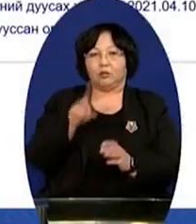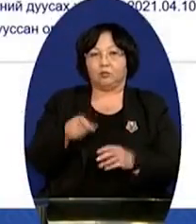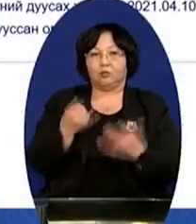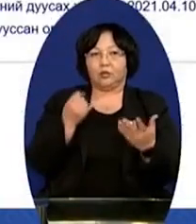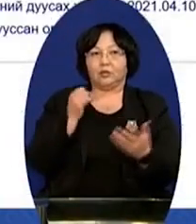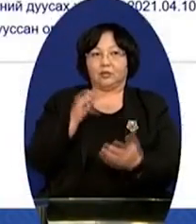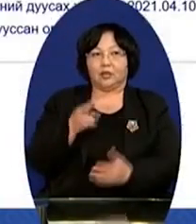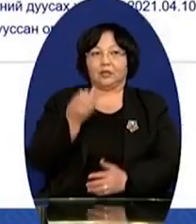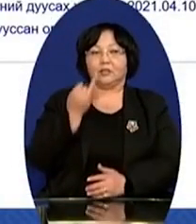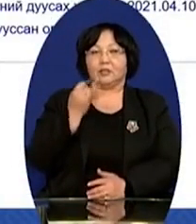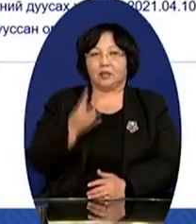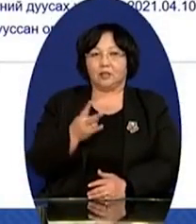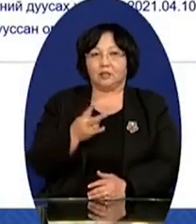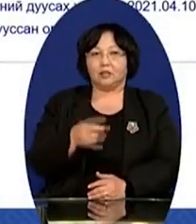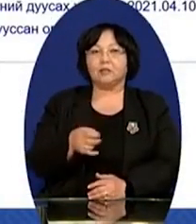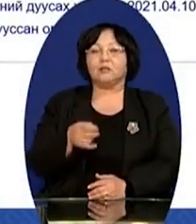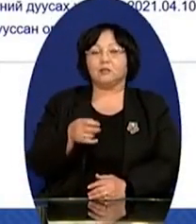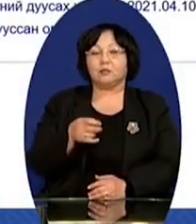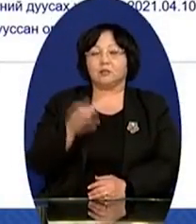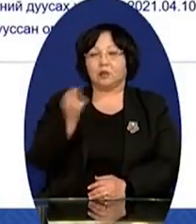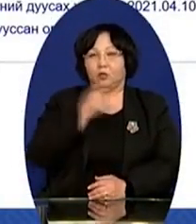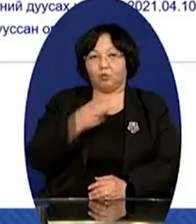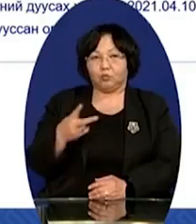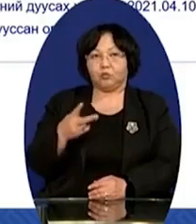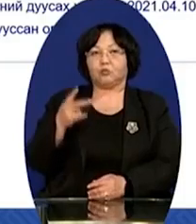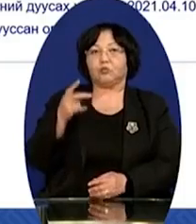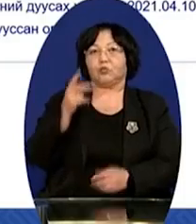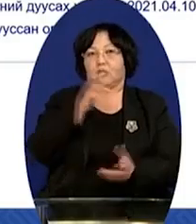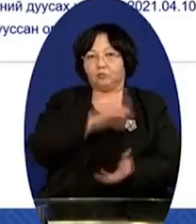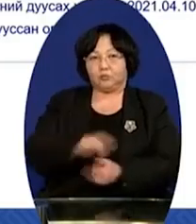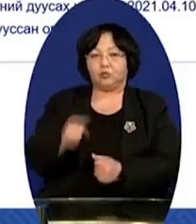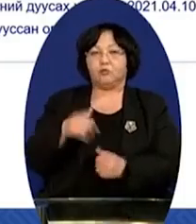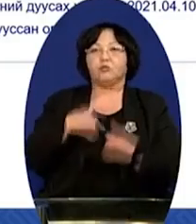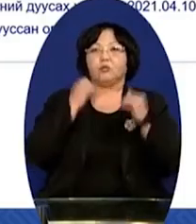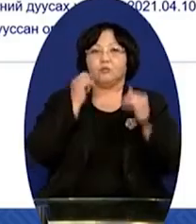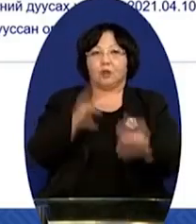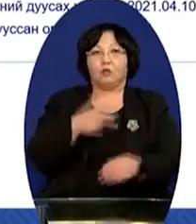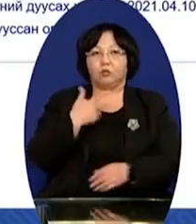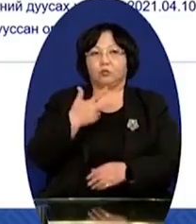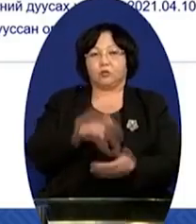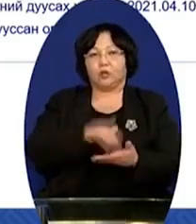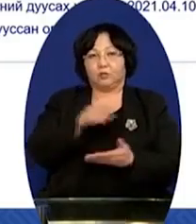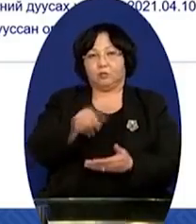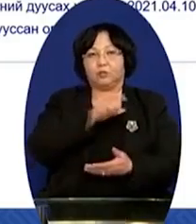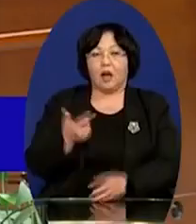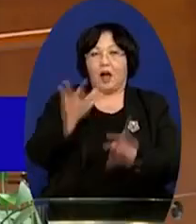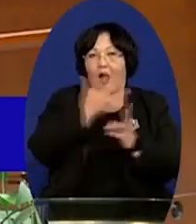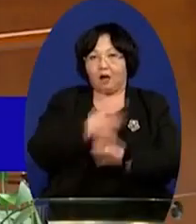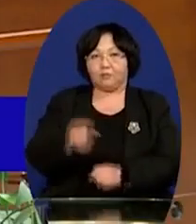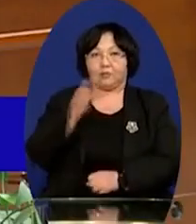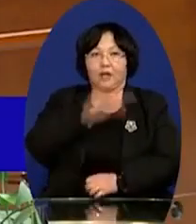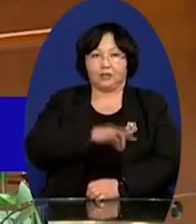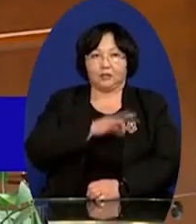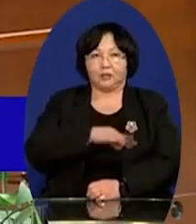262.6 сая йени санхүүжилт авсан. А хөгжлийн банкнаас 33 тэрбум төгрөгийн зээл авсан байна. Энэ хүмүүс маань улсын